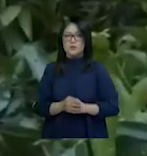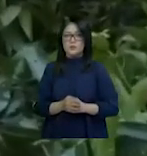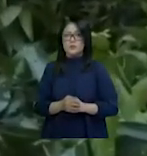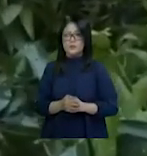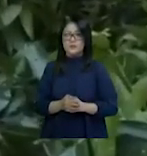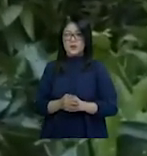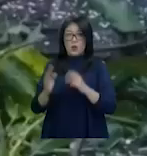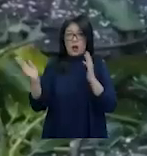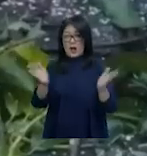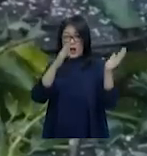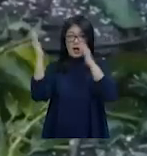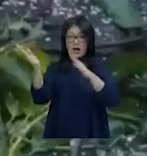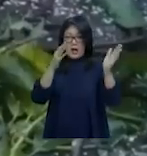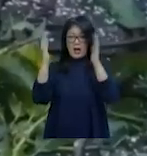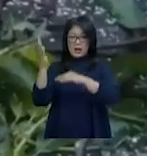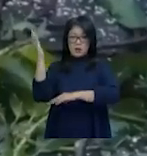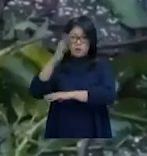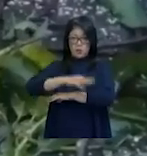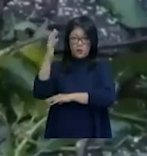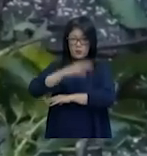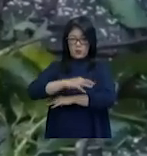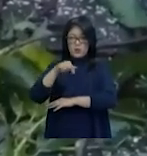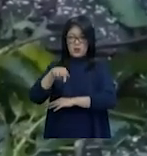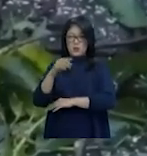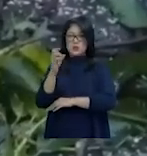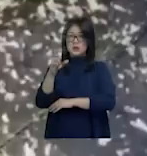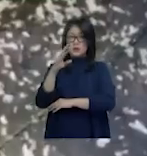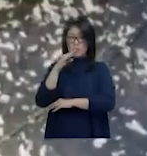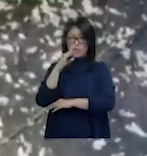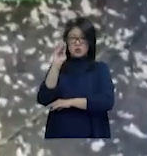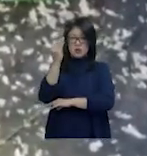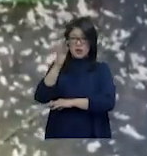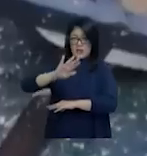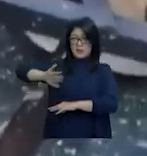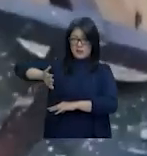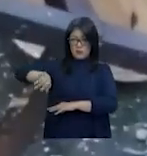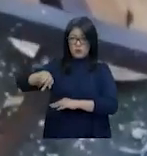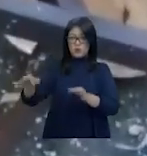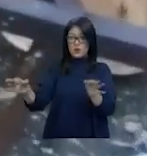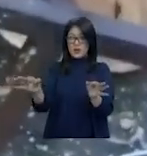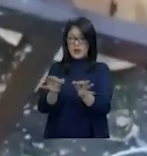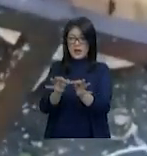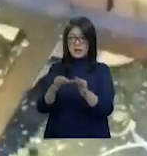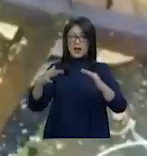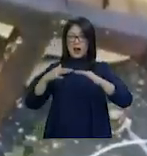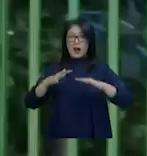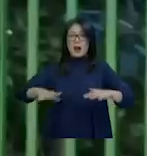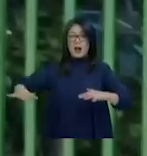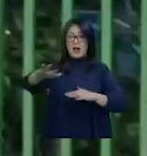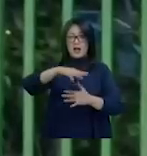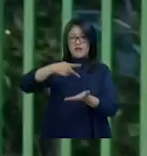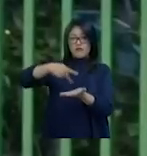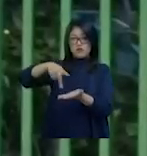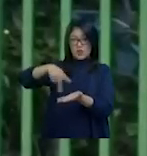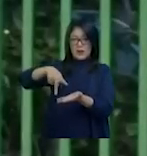Angin kencang menumbangkan sejumlah pohon di kawasan Cibubur, Jakarta Timur. Salah satunya di dekat lapangan futsal. Beruntung saat kejadian tidak